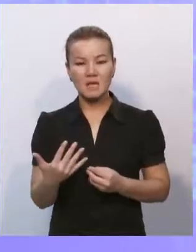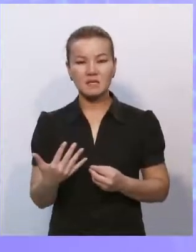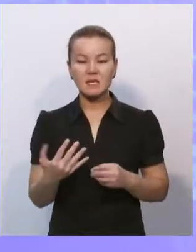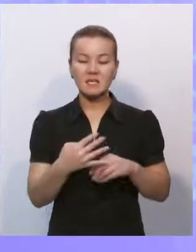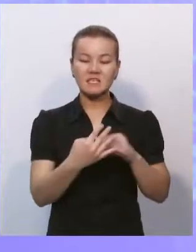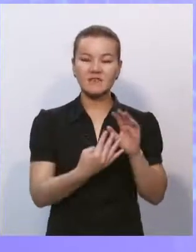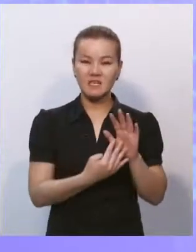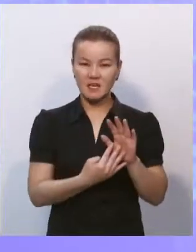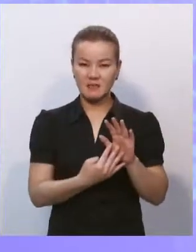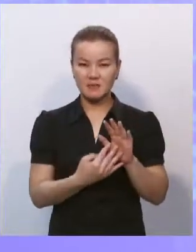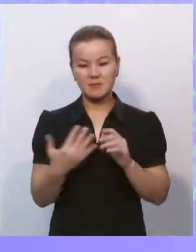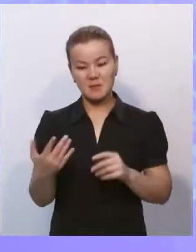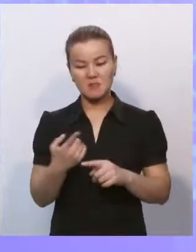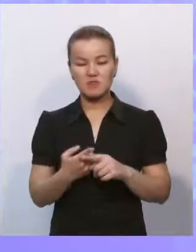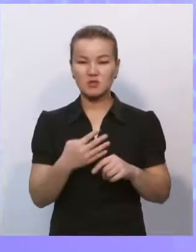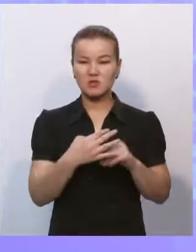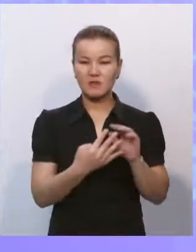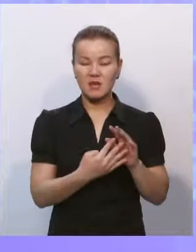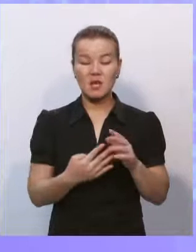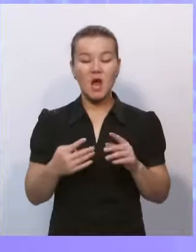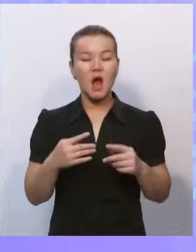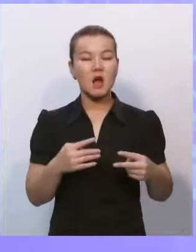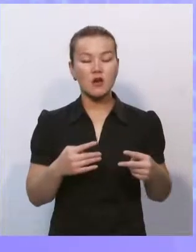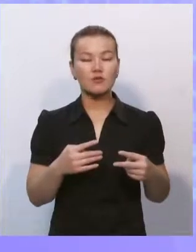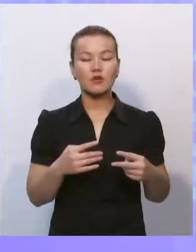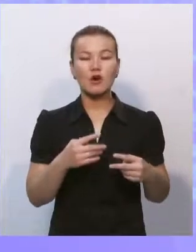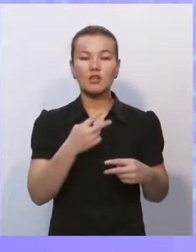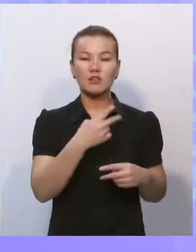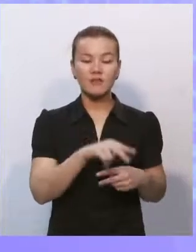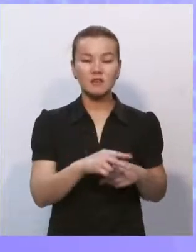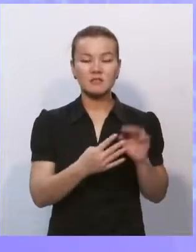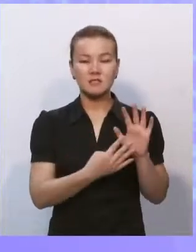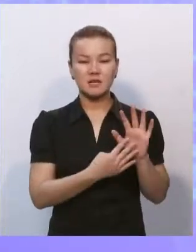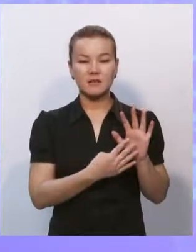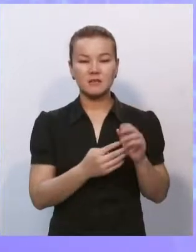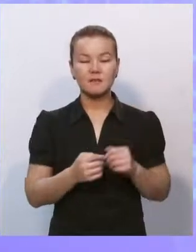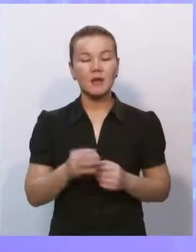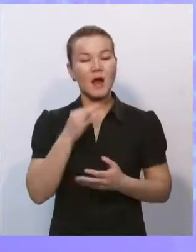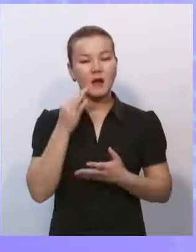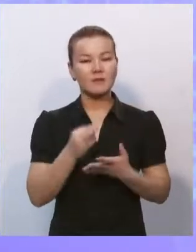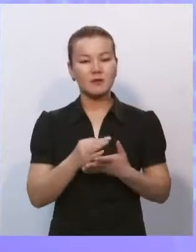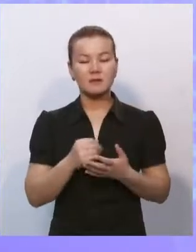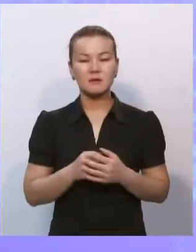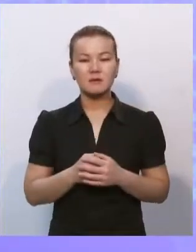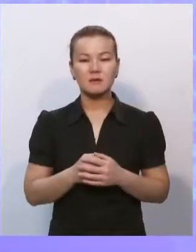и 19 равно 29 ответ